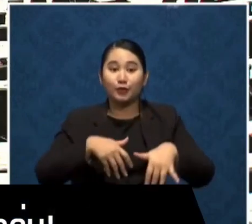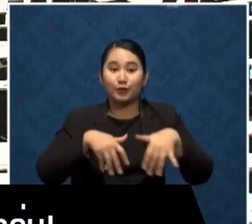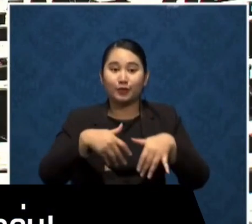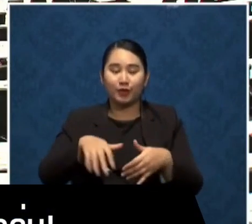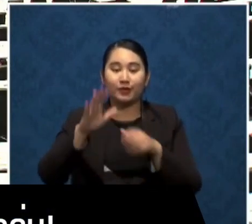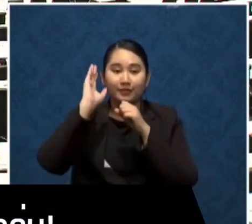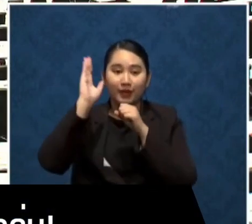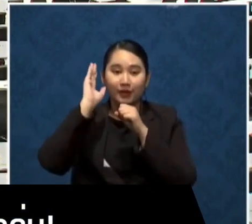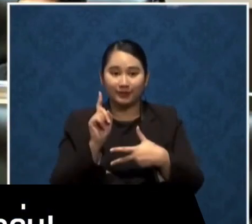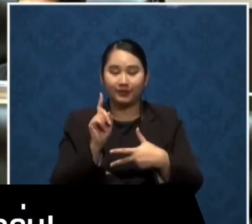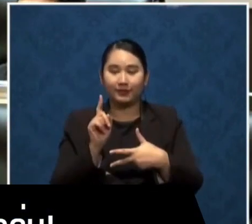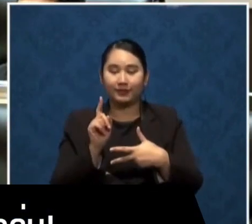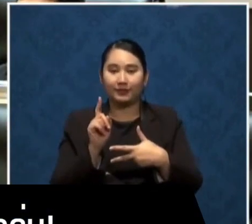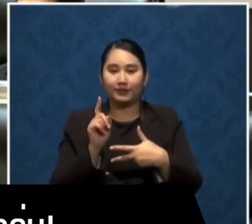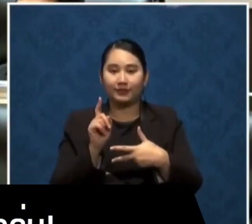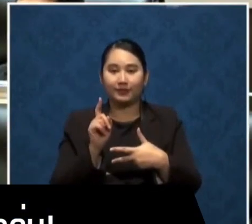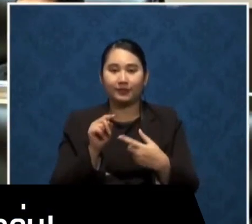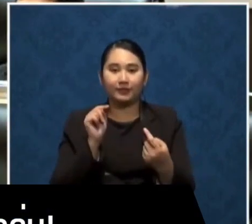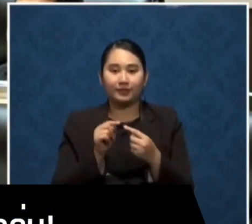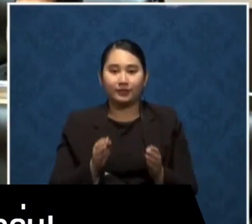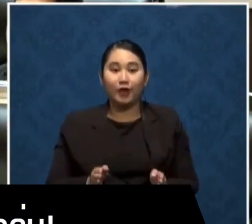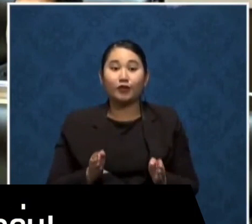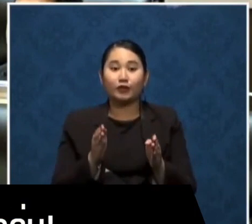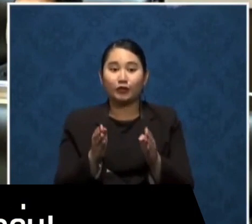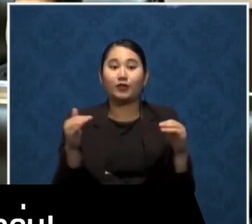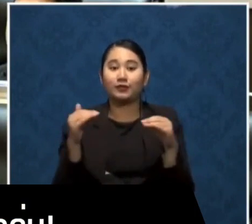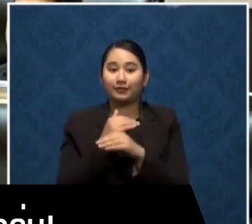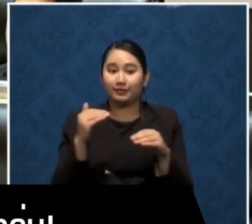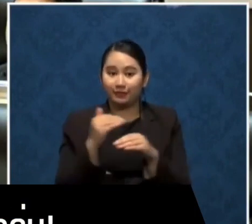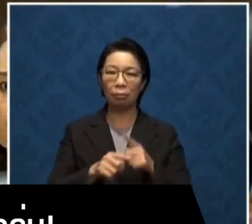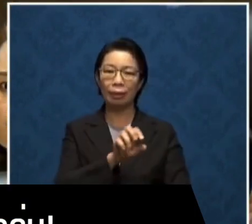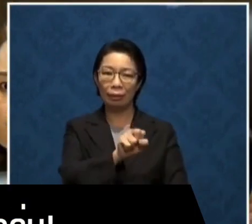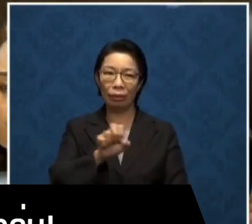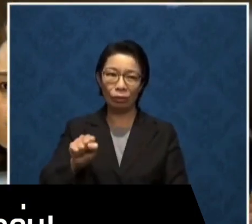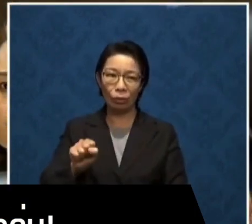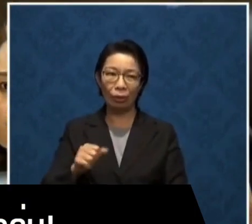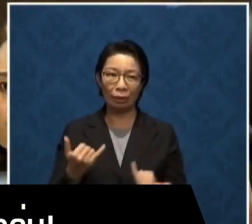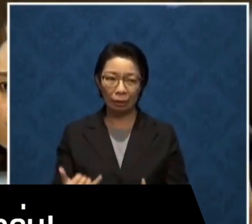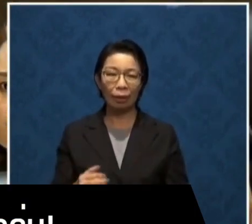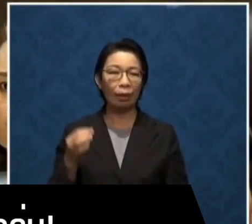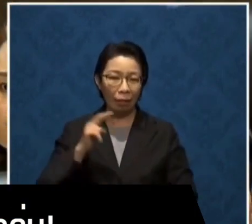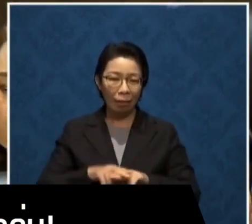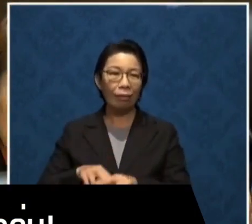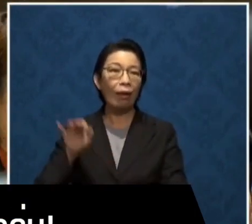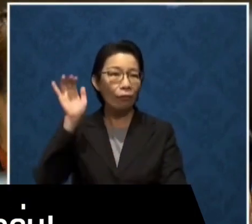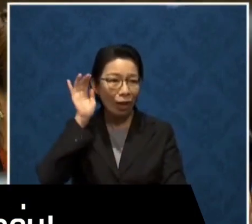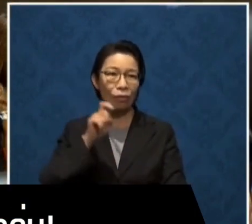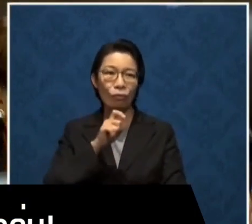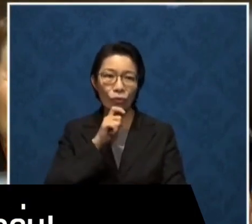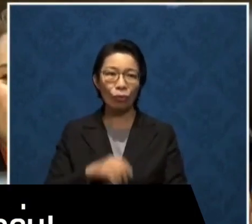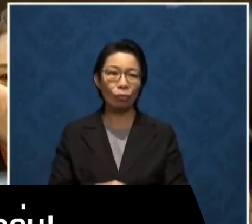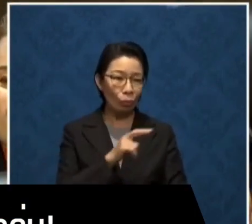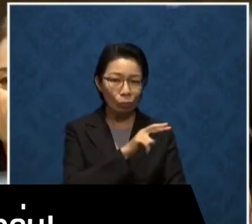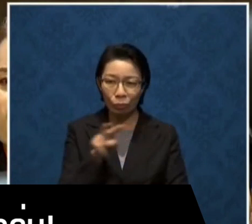จากกรณีการประชุมสภาผู้แทนราษฎรเมื่อวันที่31สิงหาคมโดยส.ส.พรรคก้าวไกลเสนอนับองค์ประชุมจนทำ